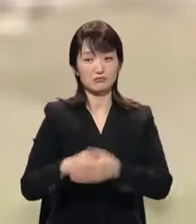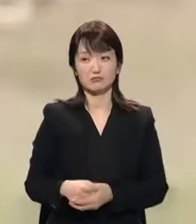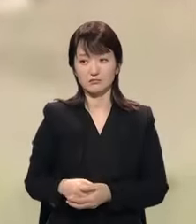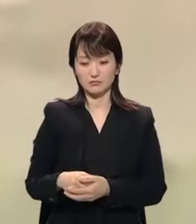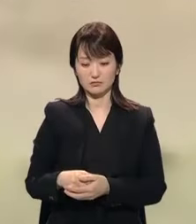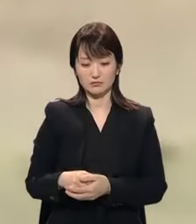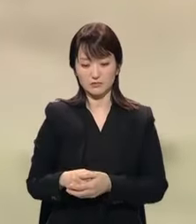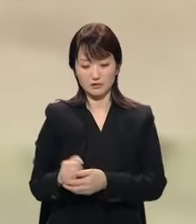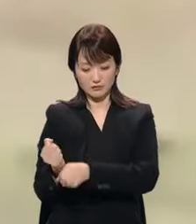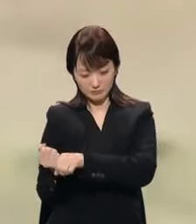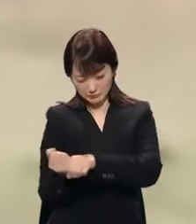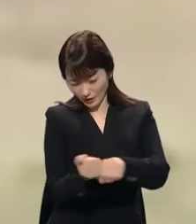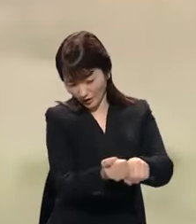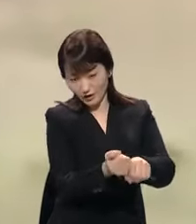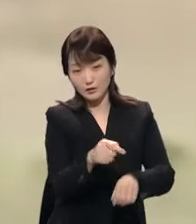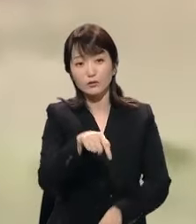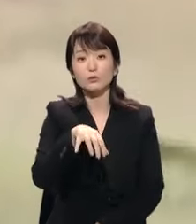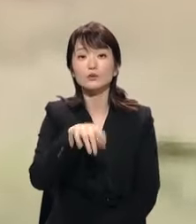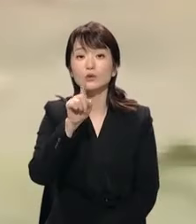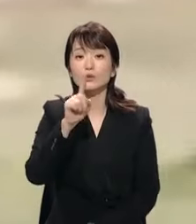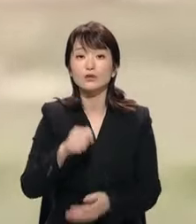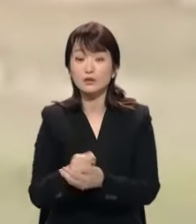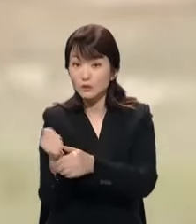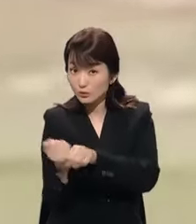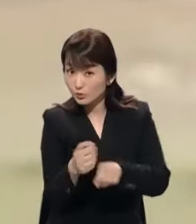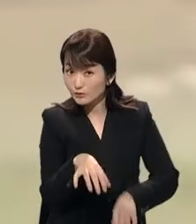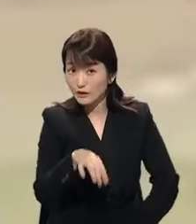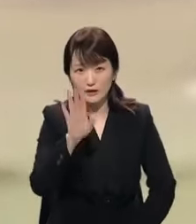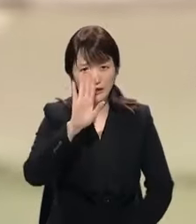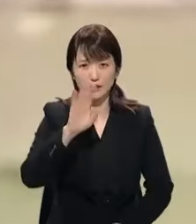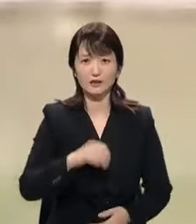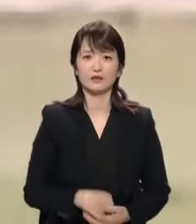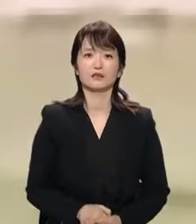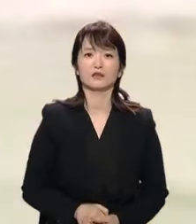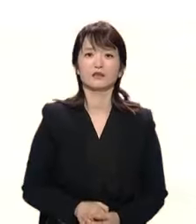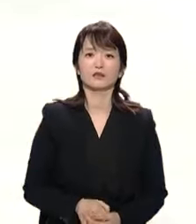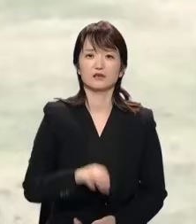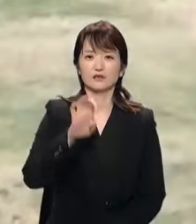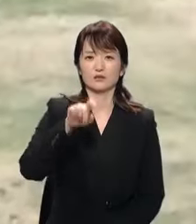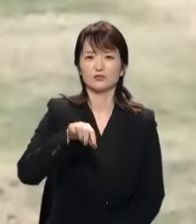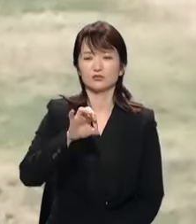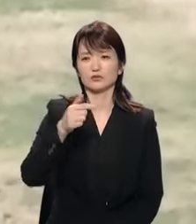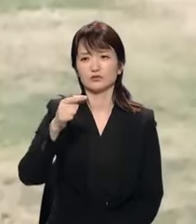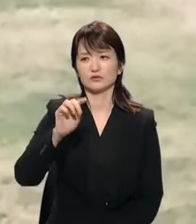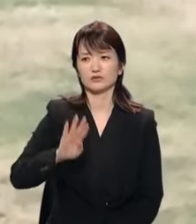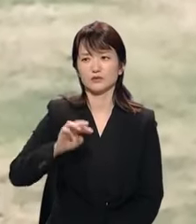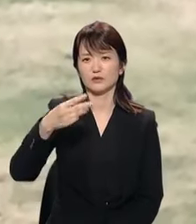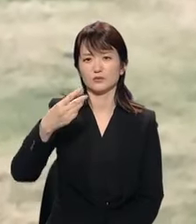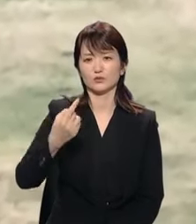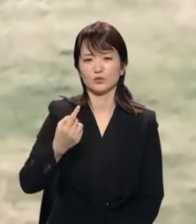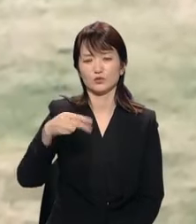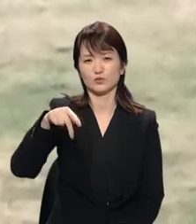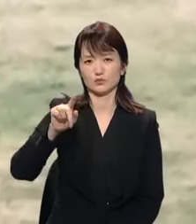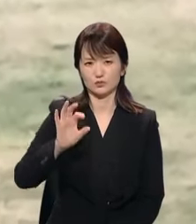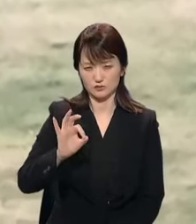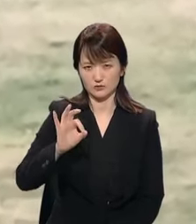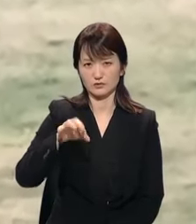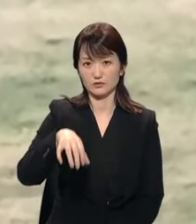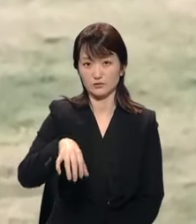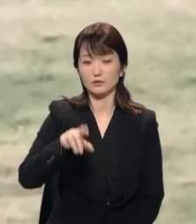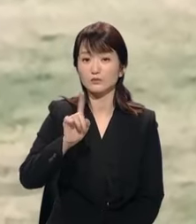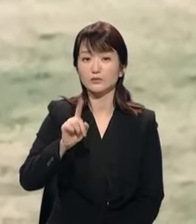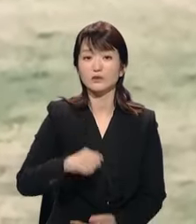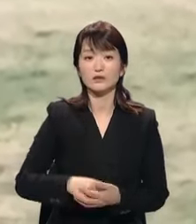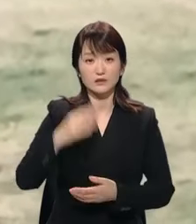팍 아 자 여기가 어디냐 골프장 아니죠 풍납토성 맞습니다 박사님 풍납토성이